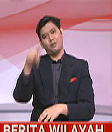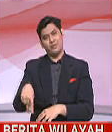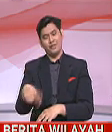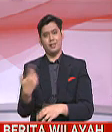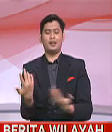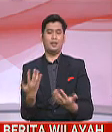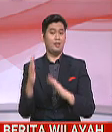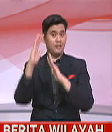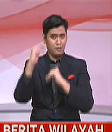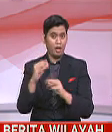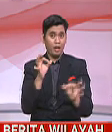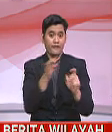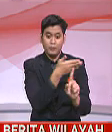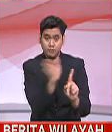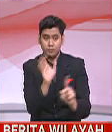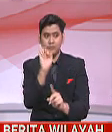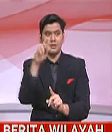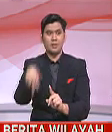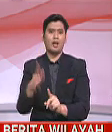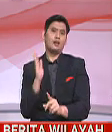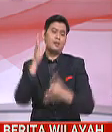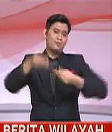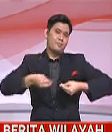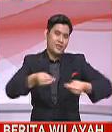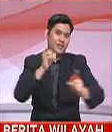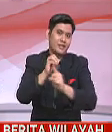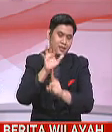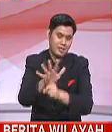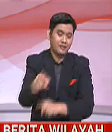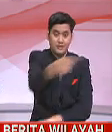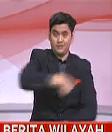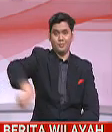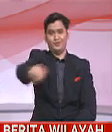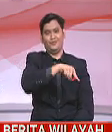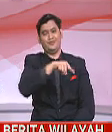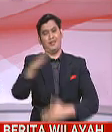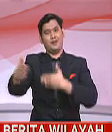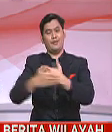Ingatlah, kegagalan mematuhi SOP bakal membawa padah. Kembali semula ke Angkasa Puri.